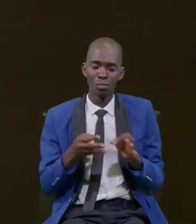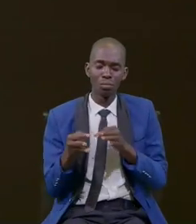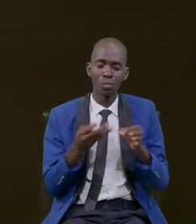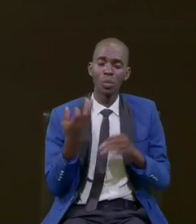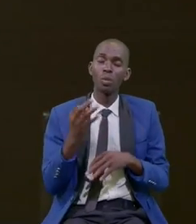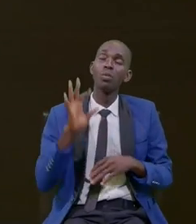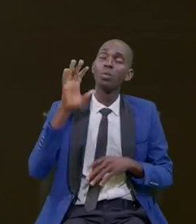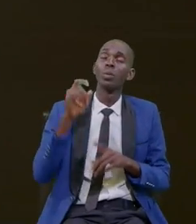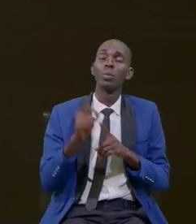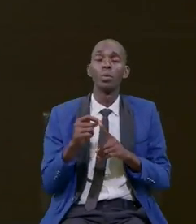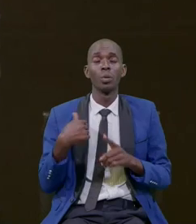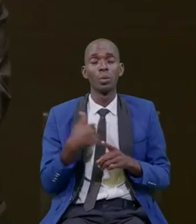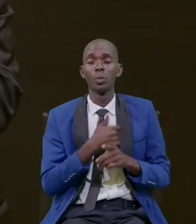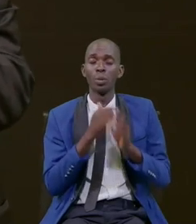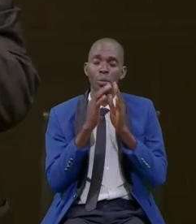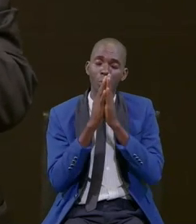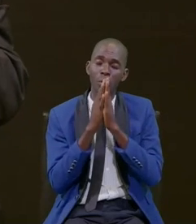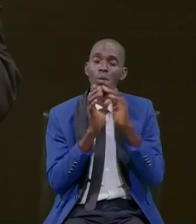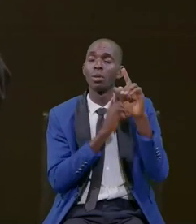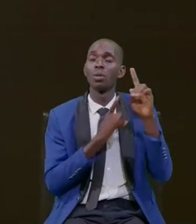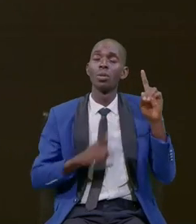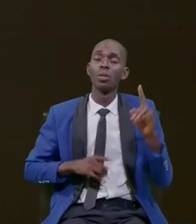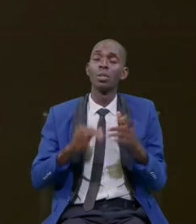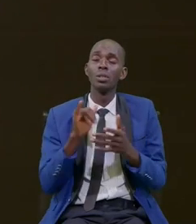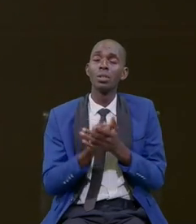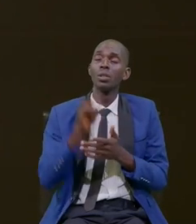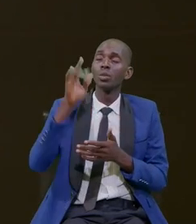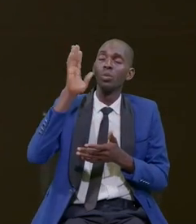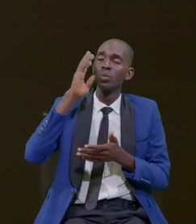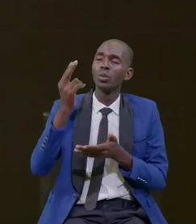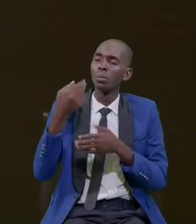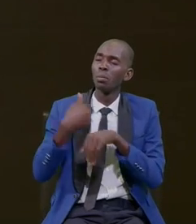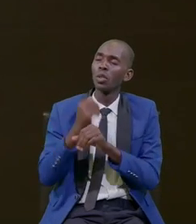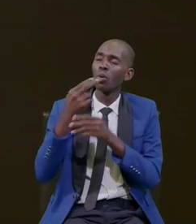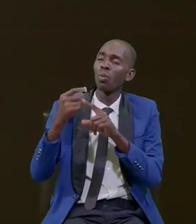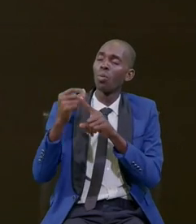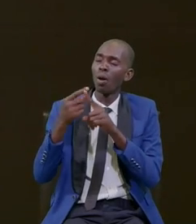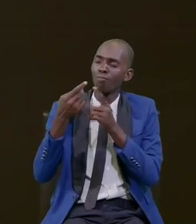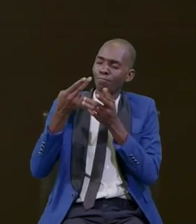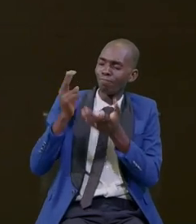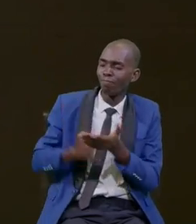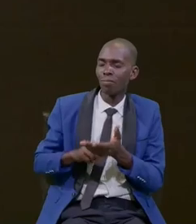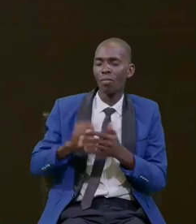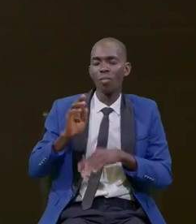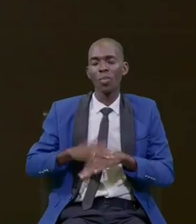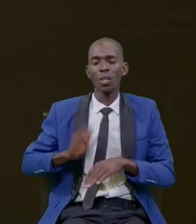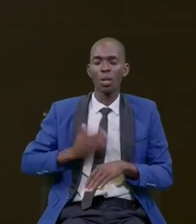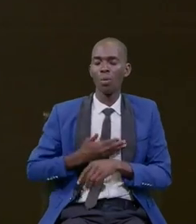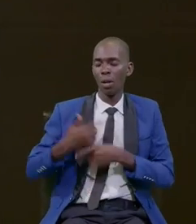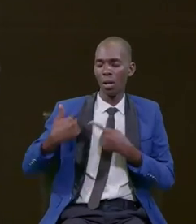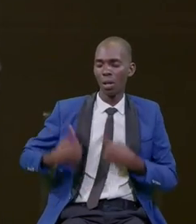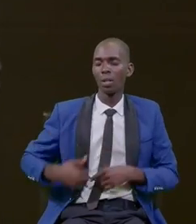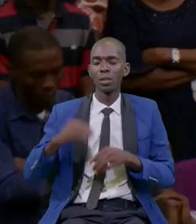l'exposition de ta parole. Nous prions que tu écrives ta parole sur la table de nos cœurs au nom